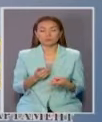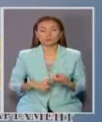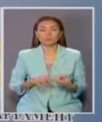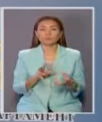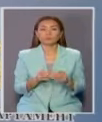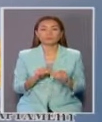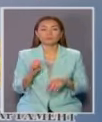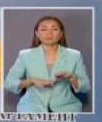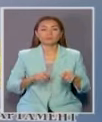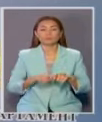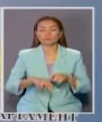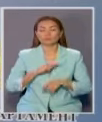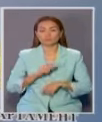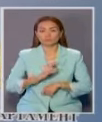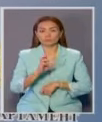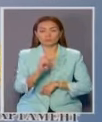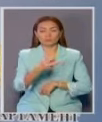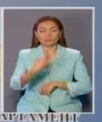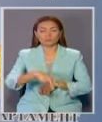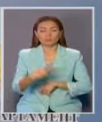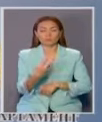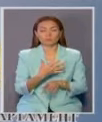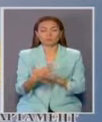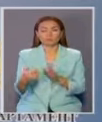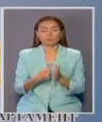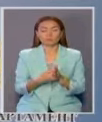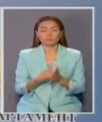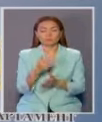Оперативно-профилактическое мероприятие «Бикре-2022» продлится до конца текущего месяца.